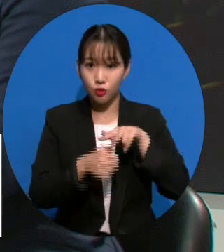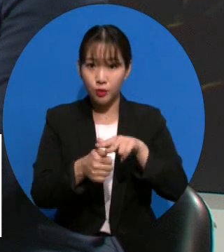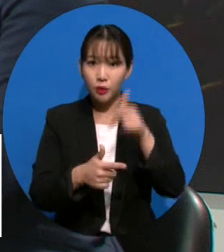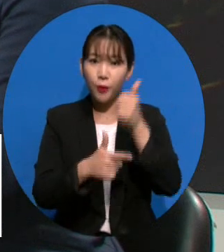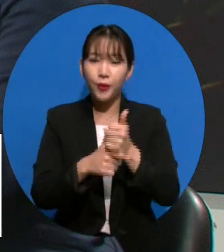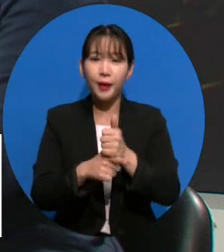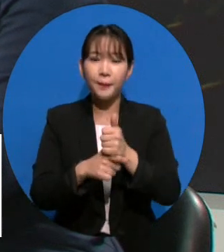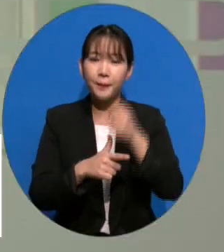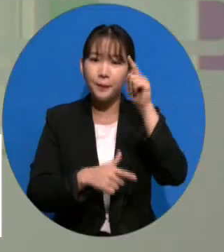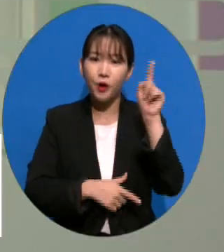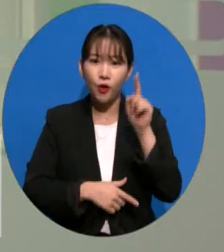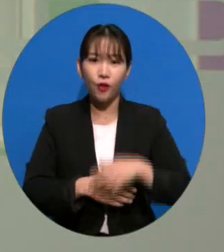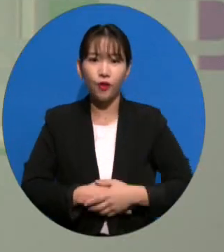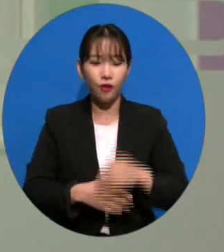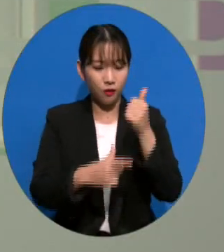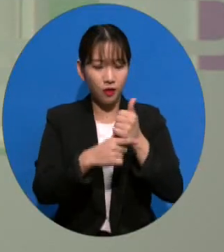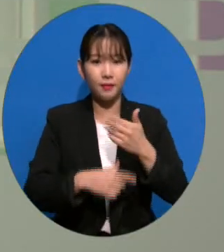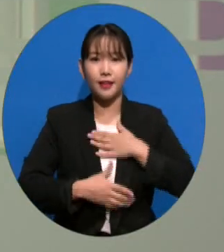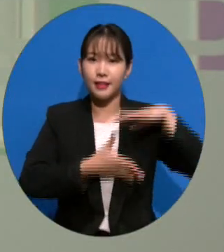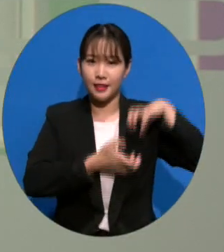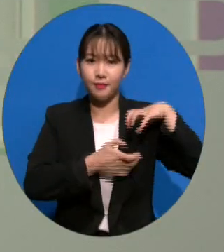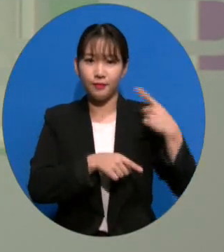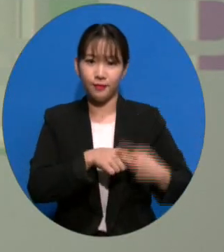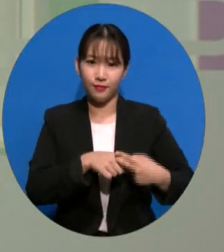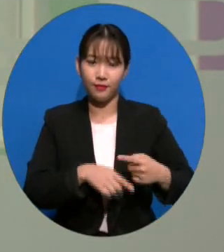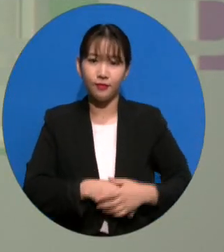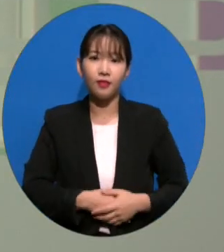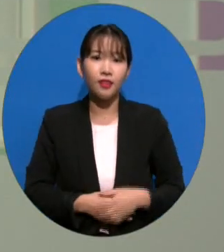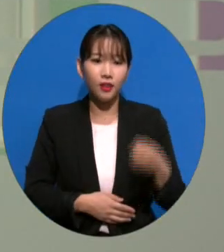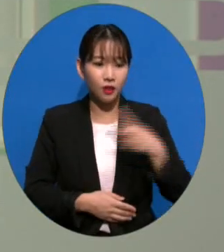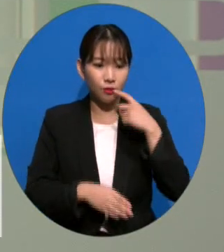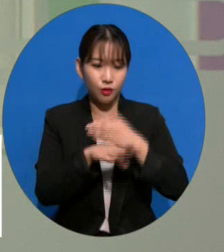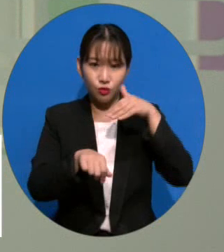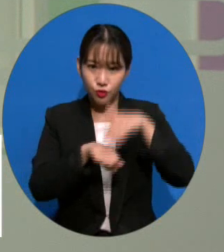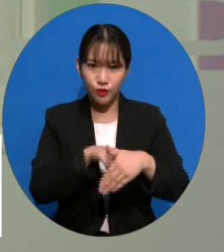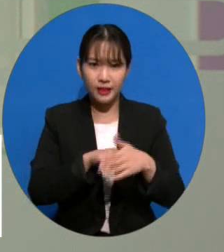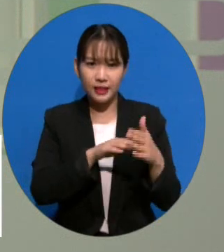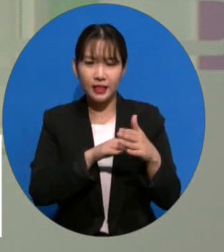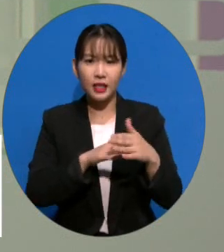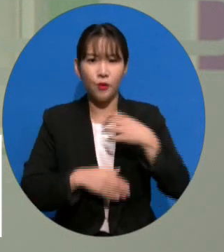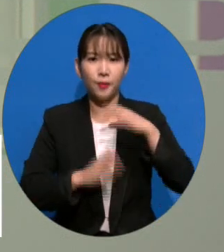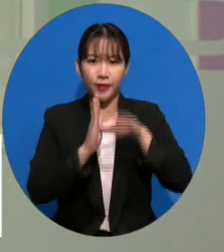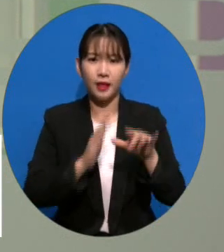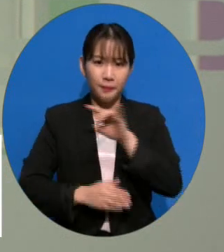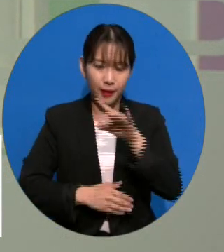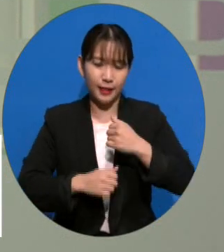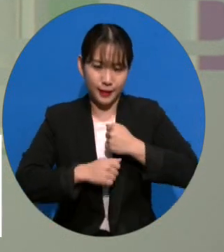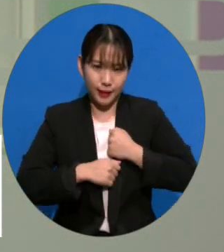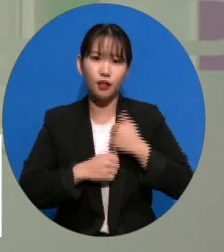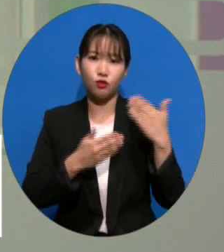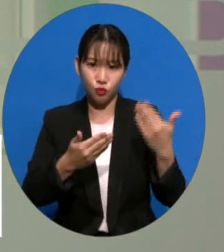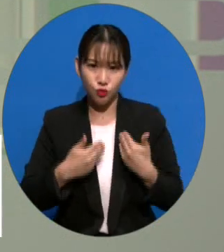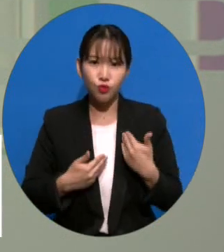호남이란? 호남이란 저의 심장이고요. 또 이 민주주의가 흔들릴 때마다 지켜준